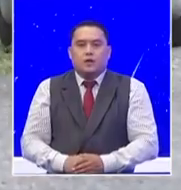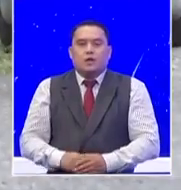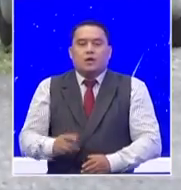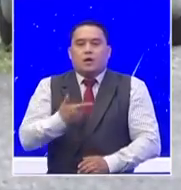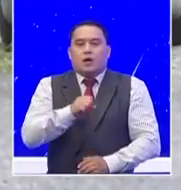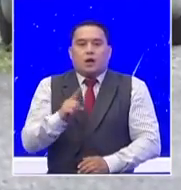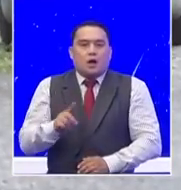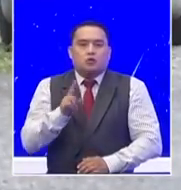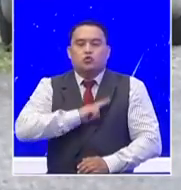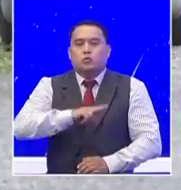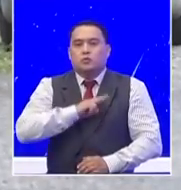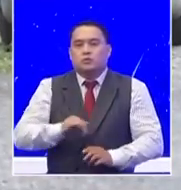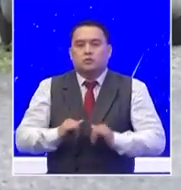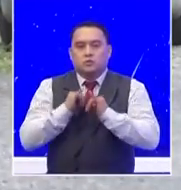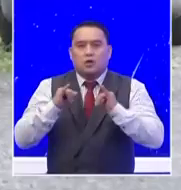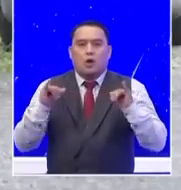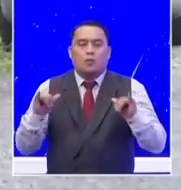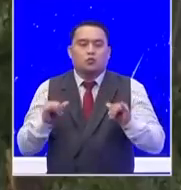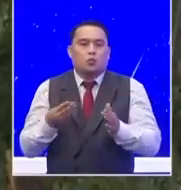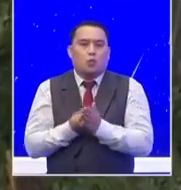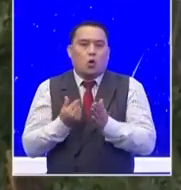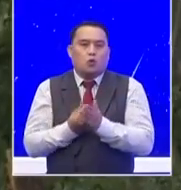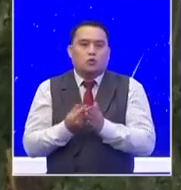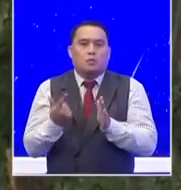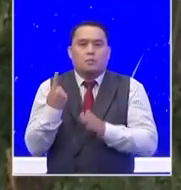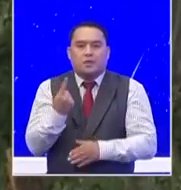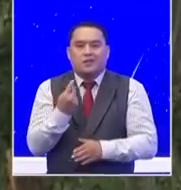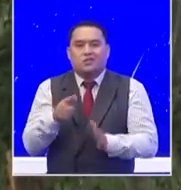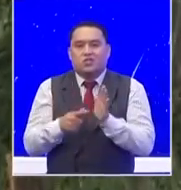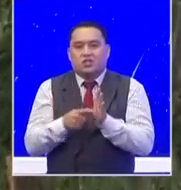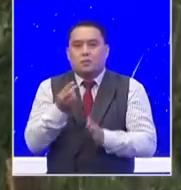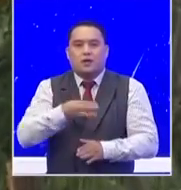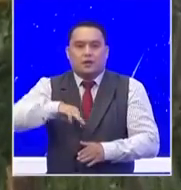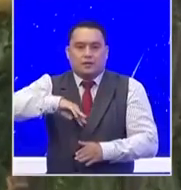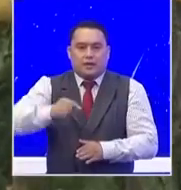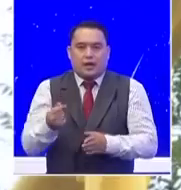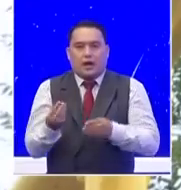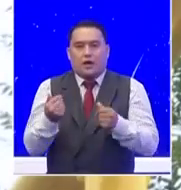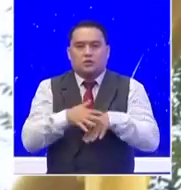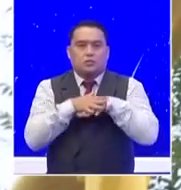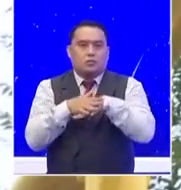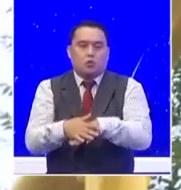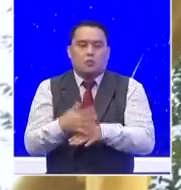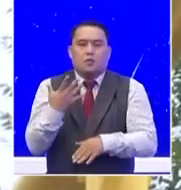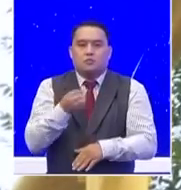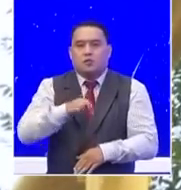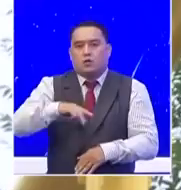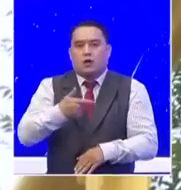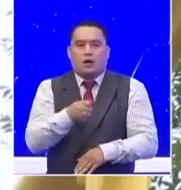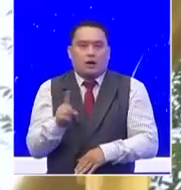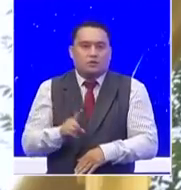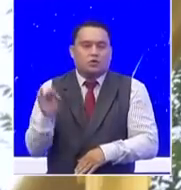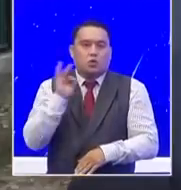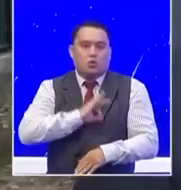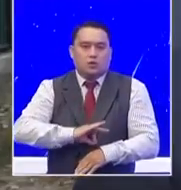жұмыстары қарқынды жүруде. Бұл мақсатта облыстық бюджеттен 1,7 миллиард теңге бөлінген. Жыл соңына дейін 5,5 мың ауыл тұрғыны табиғи газдың